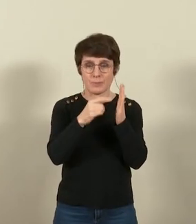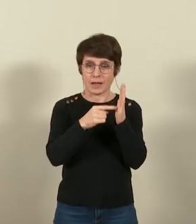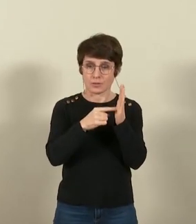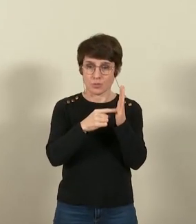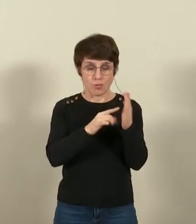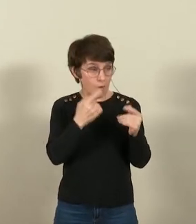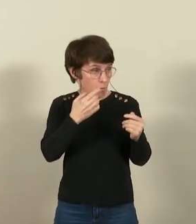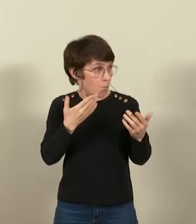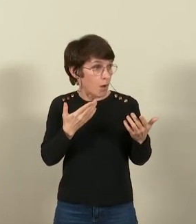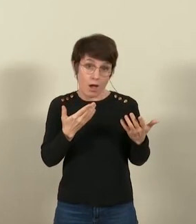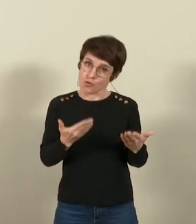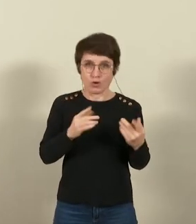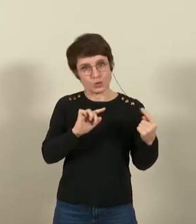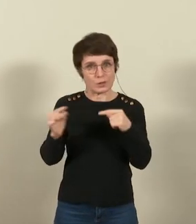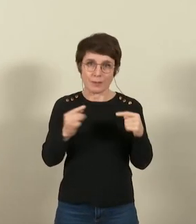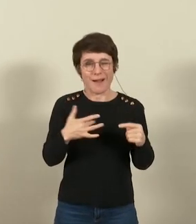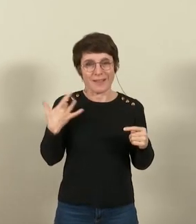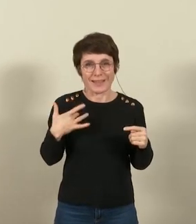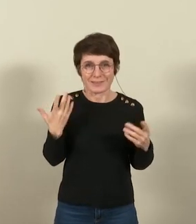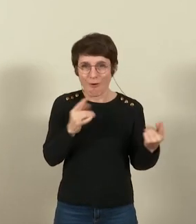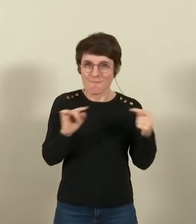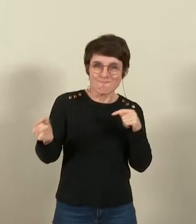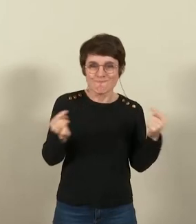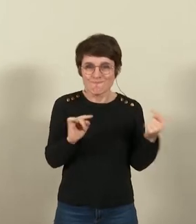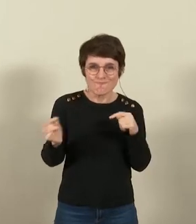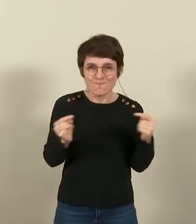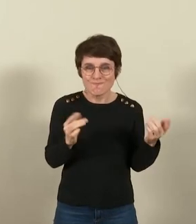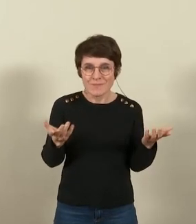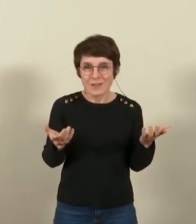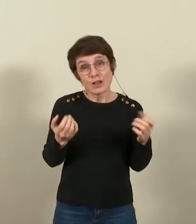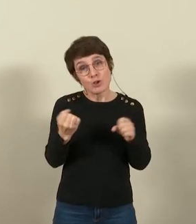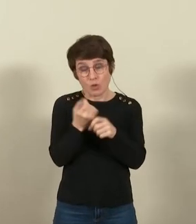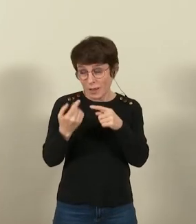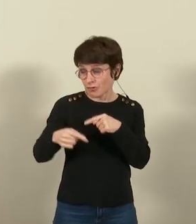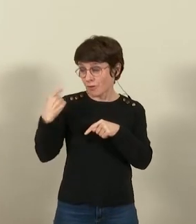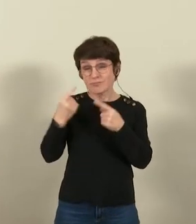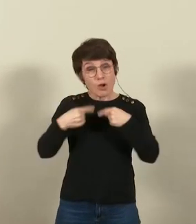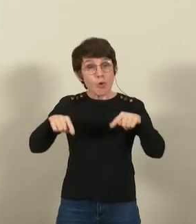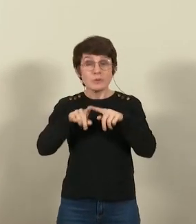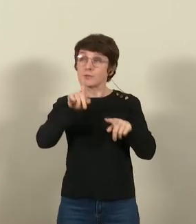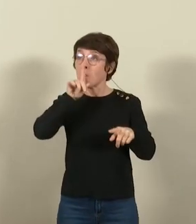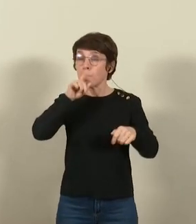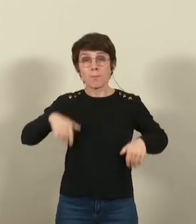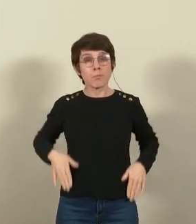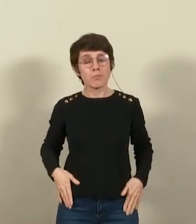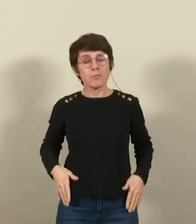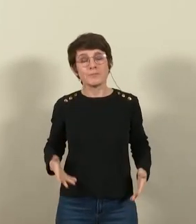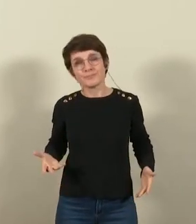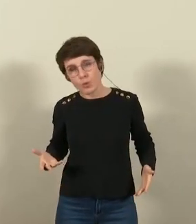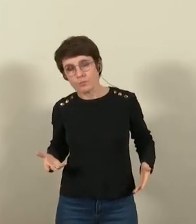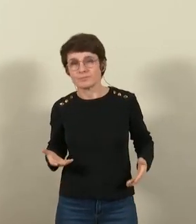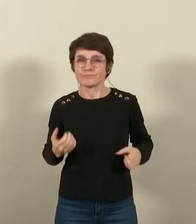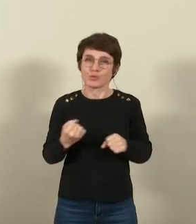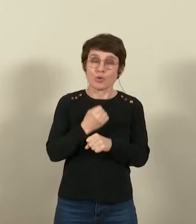débats on va dire intéressant dommage de pas avoir eu une partie en commission je je trouve réellement que on aurait pu répondre à